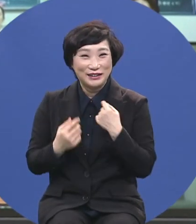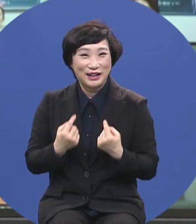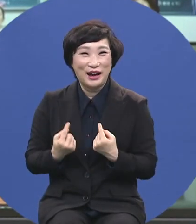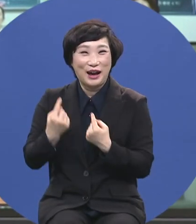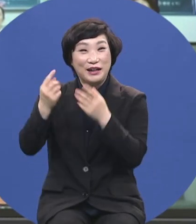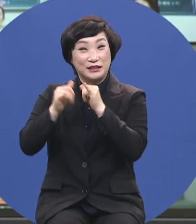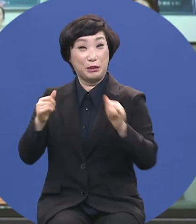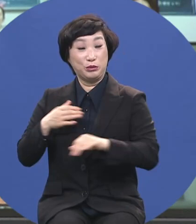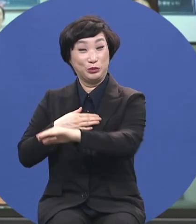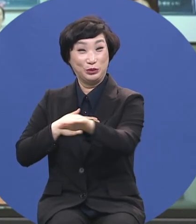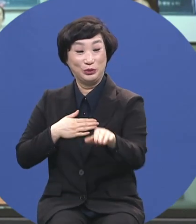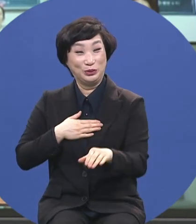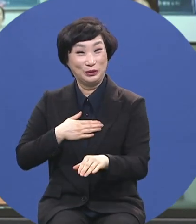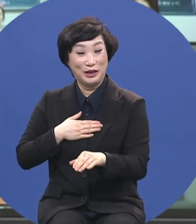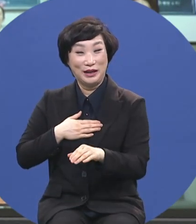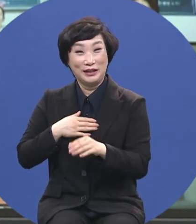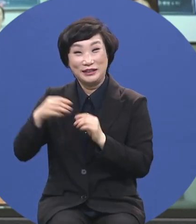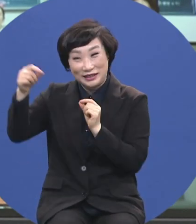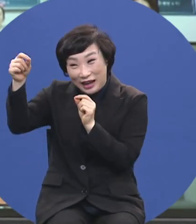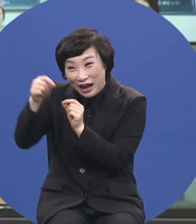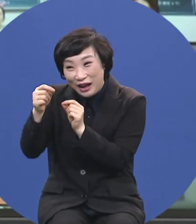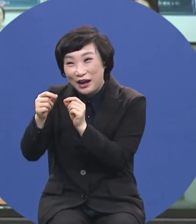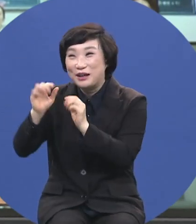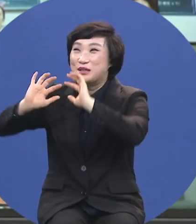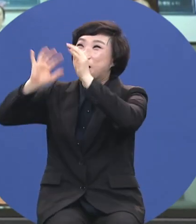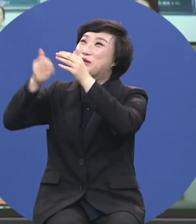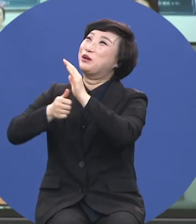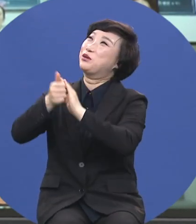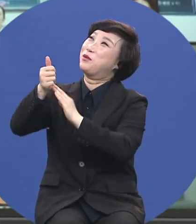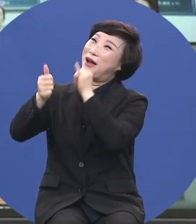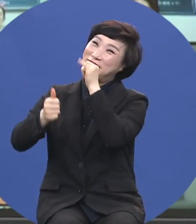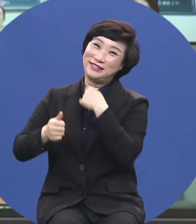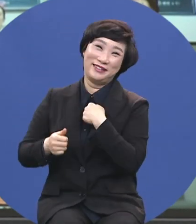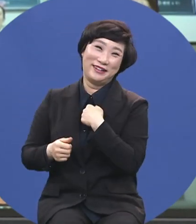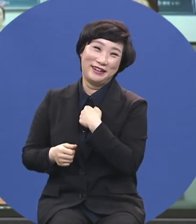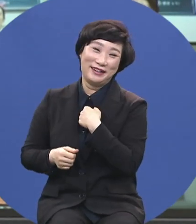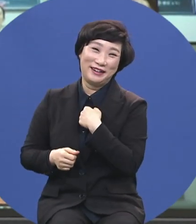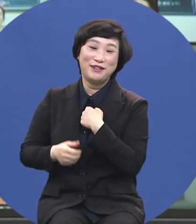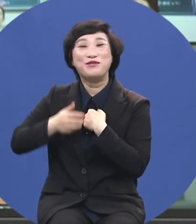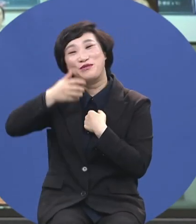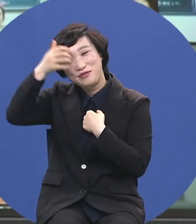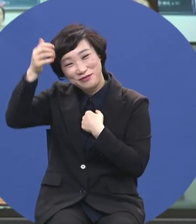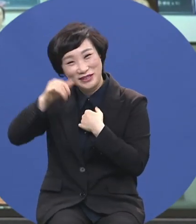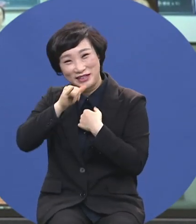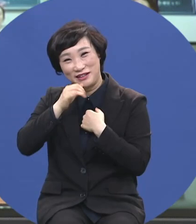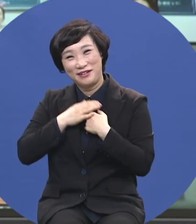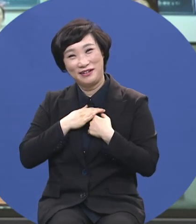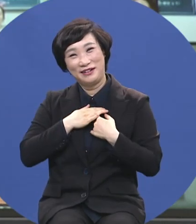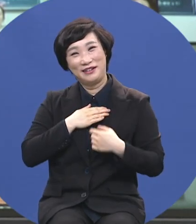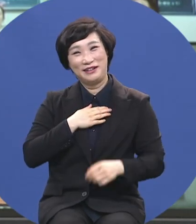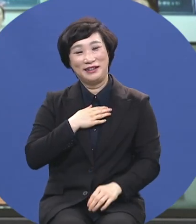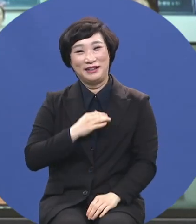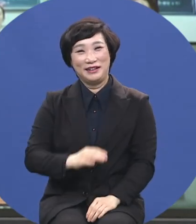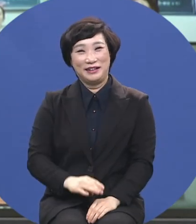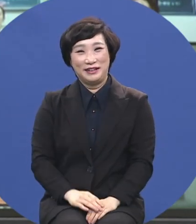먹은 사람들이 가까이 온 소망이라 이 말입니다. 꿈이라 이 말입니다.